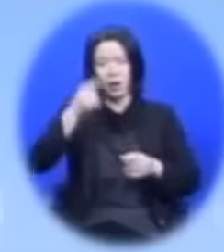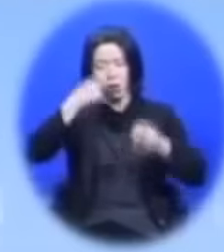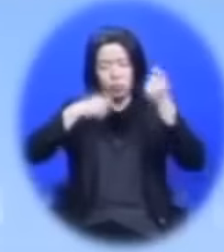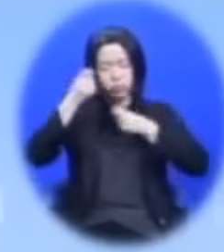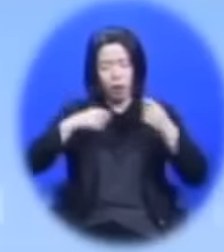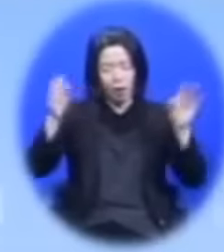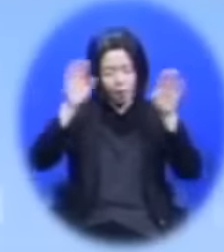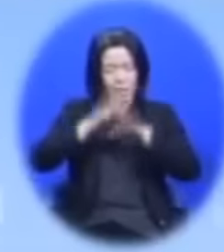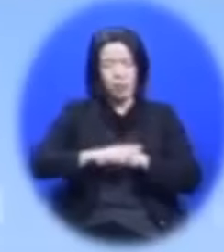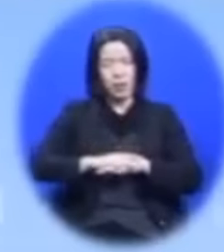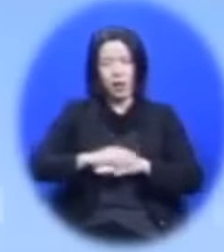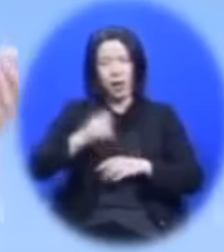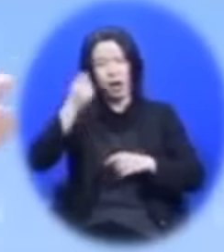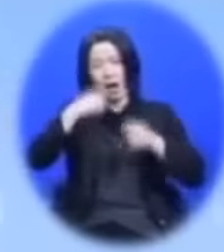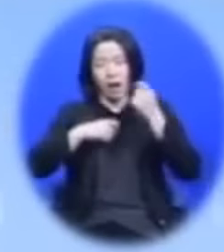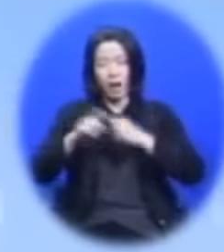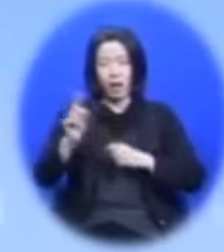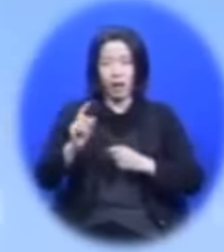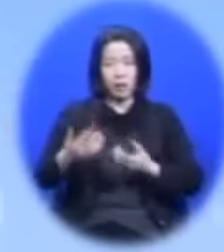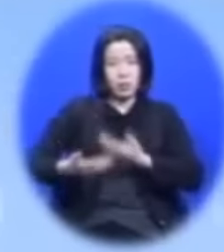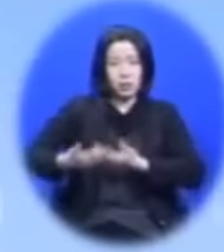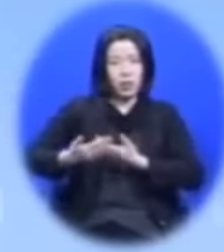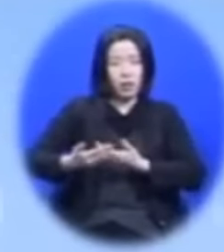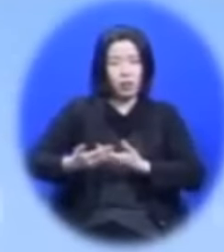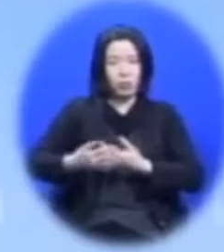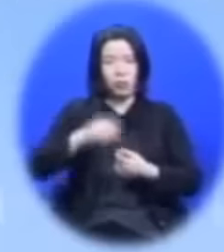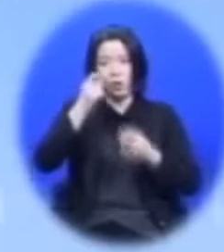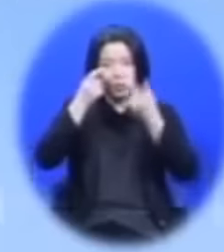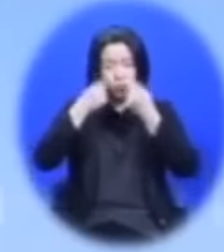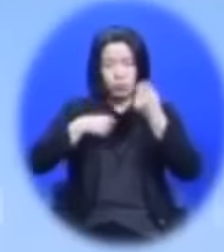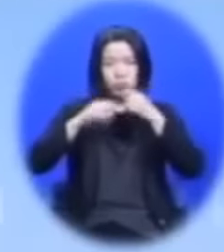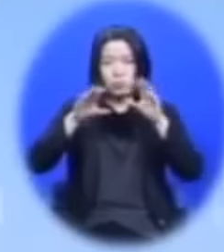밤에. 아무리 달래도 그치지를 않아요.